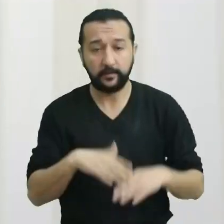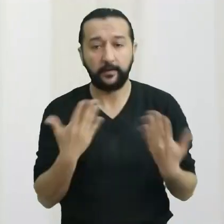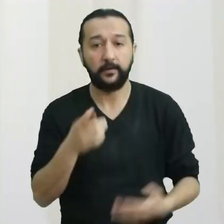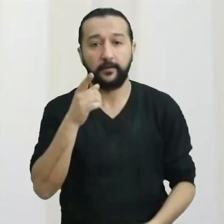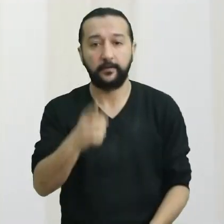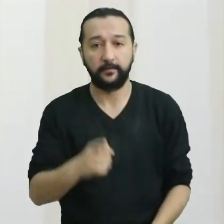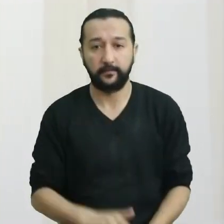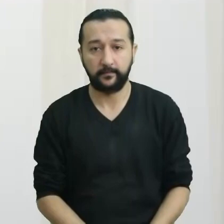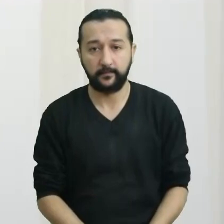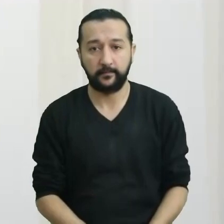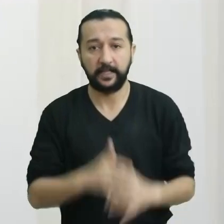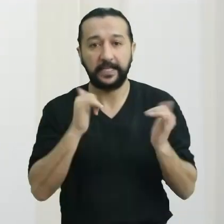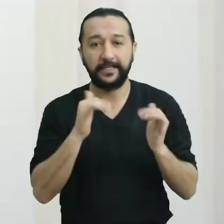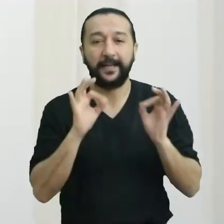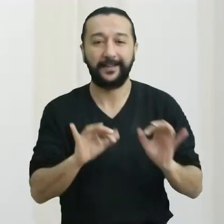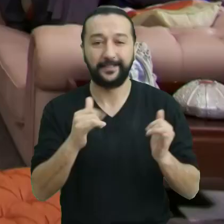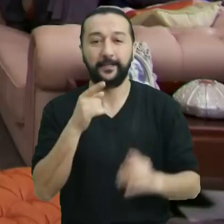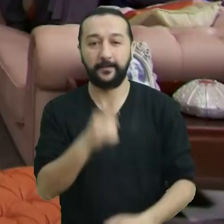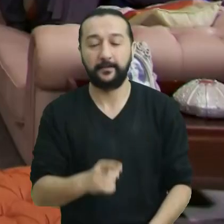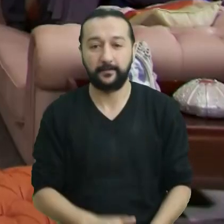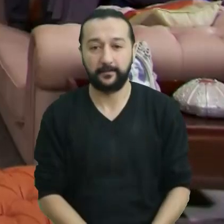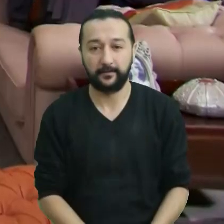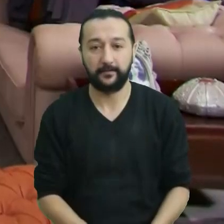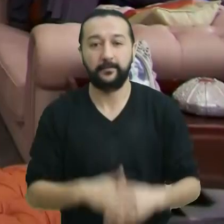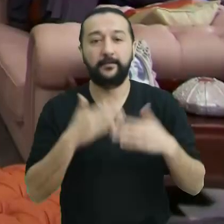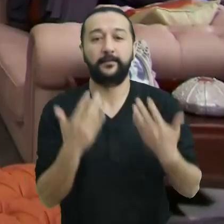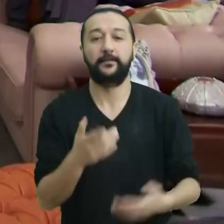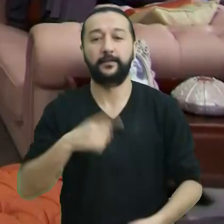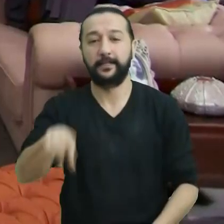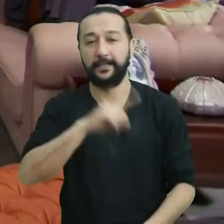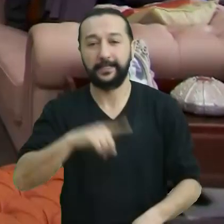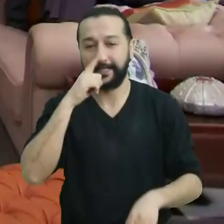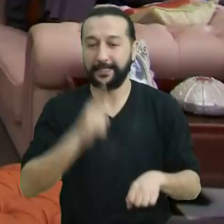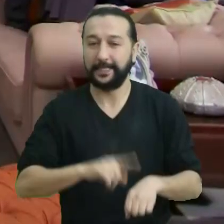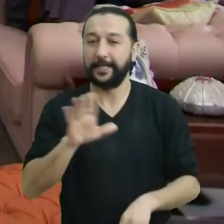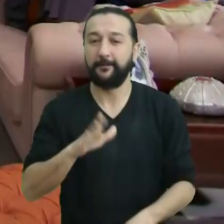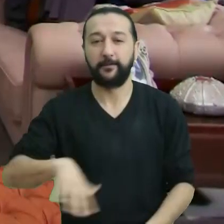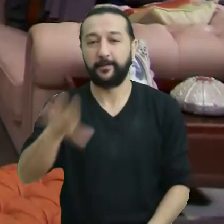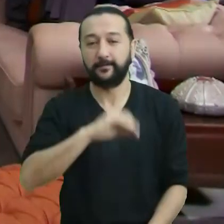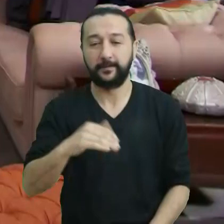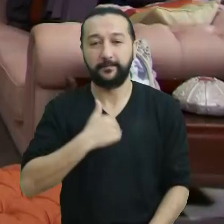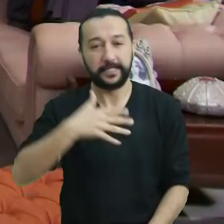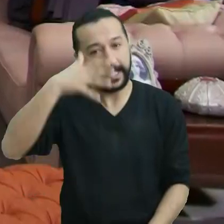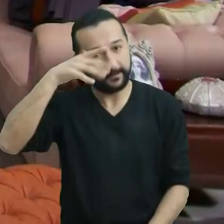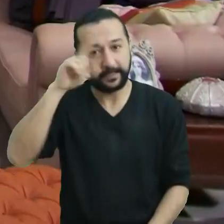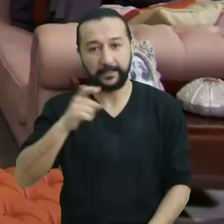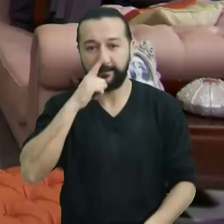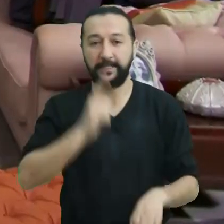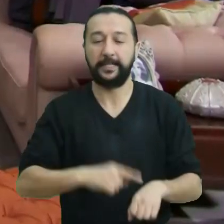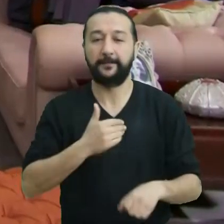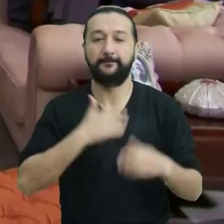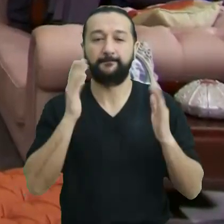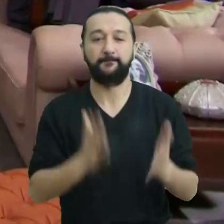Ana, şaka şaka. Ya inanamıyorum ya, biz de keriz gibi yedik ha.